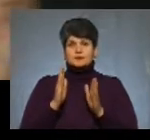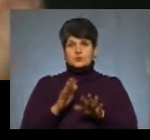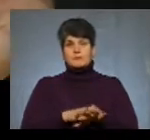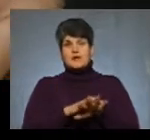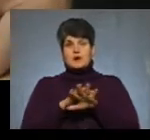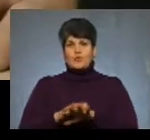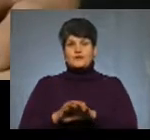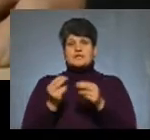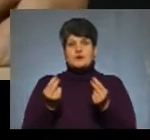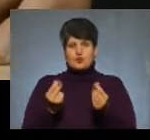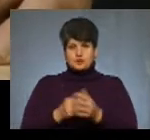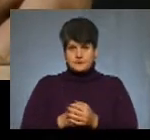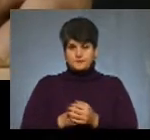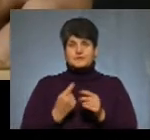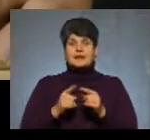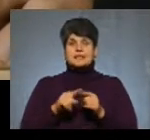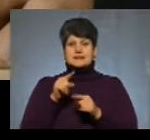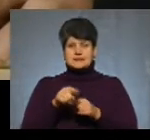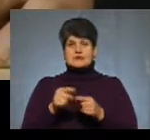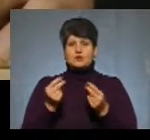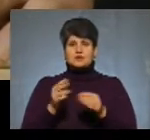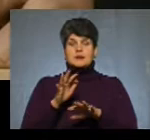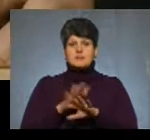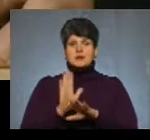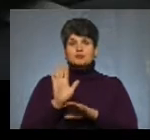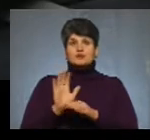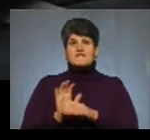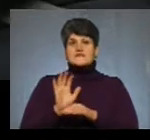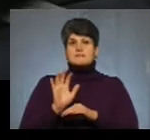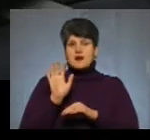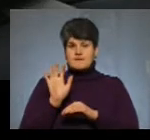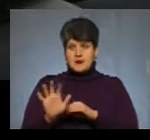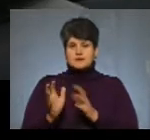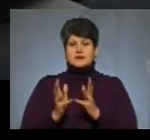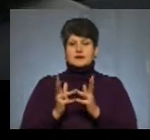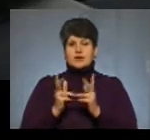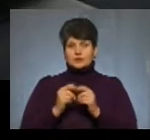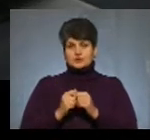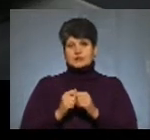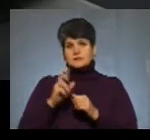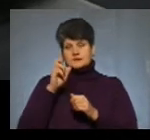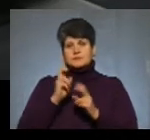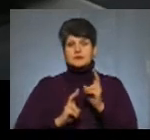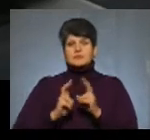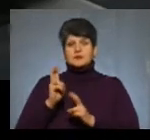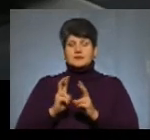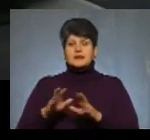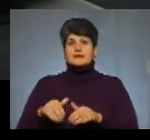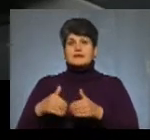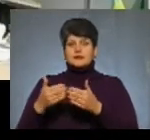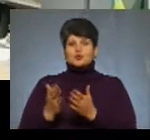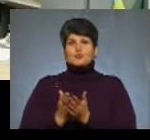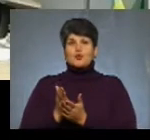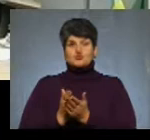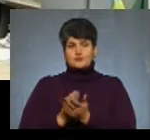перераховуватися кошти. Ці кошти банк буде відправляти на рахунки відкриті у комунальних підприємствах, які надають